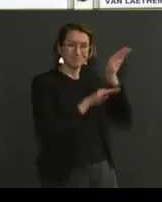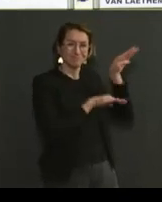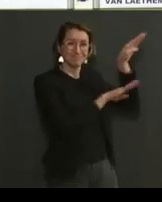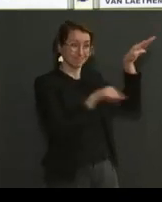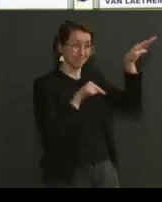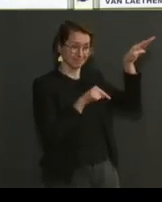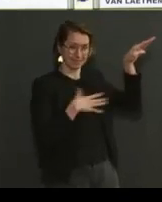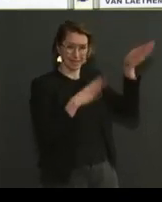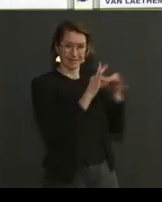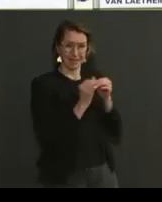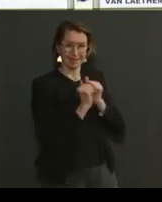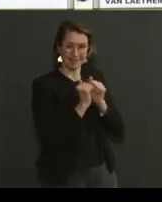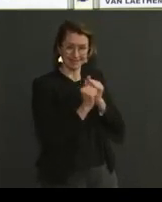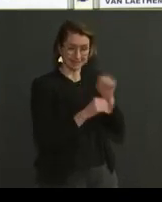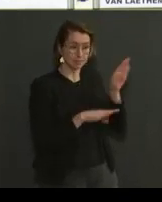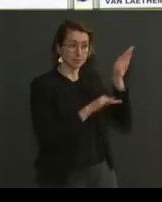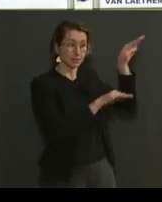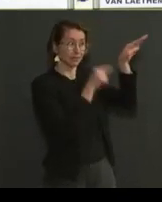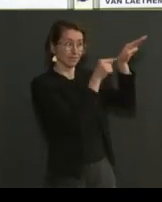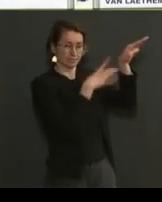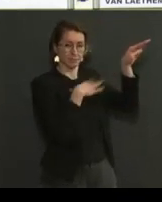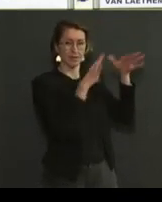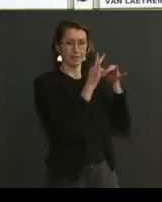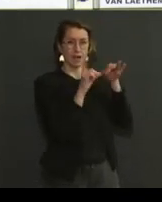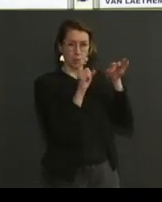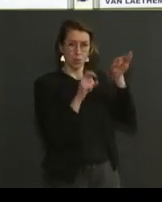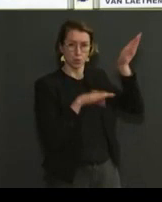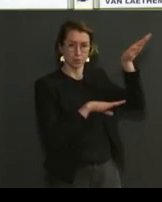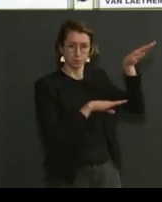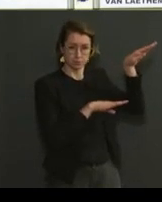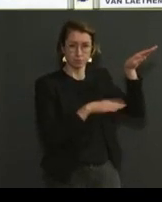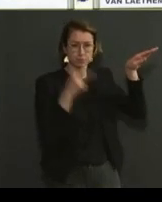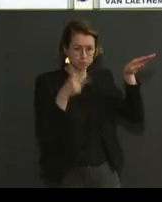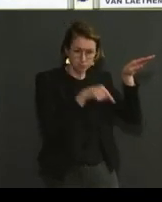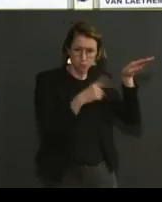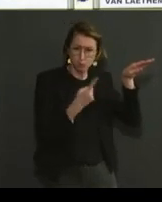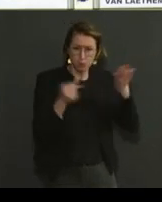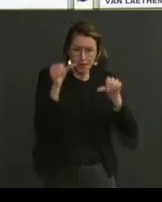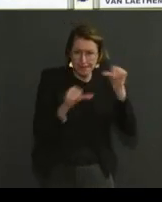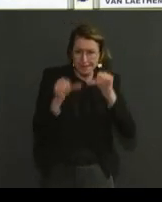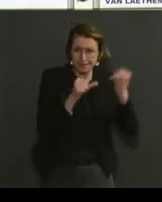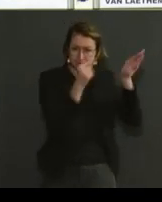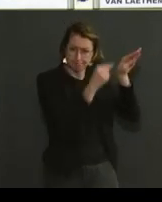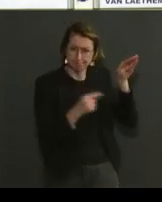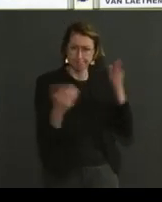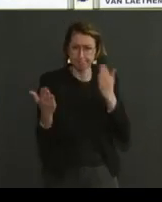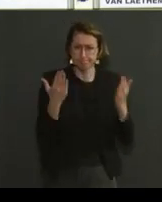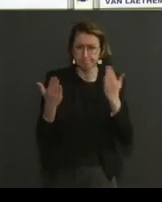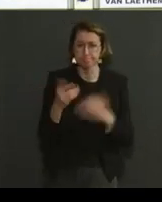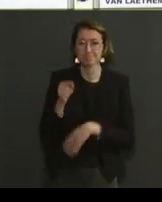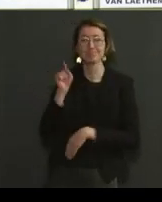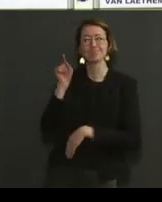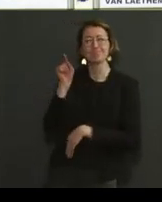c'est ça qui va être analysé à chaque fois. Ces courbes sont encore provisoires. Ceci est